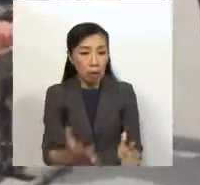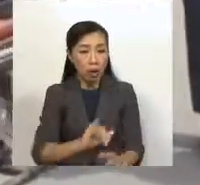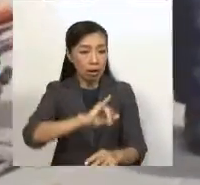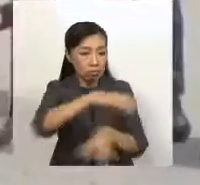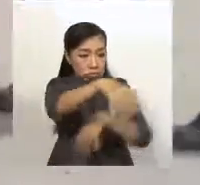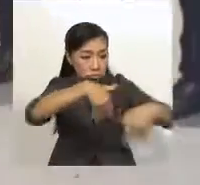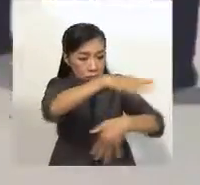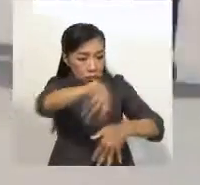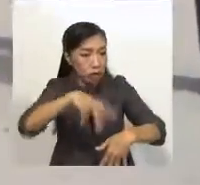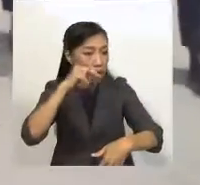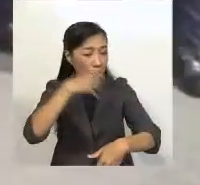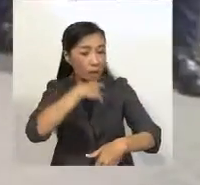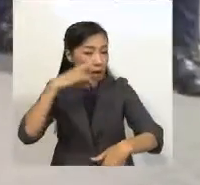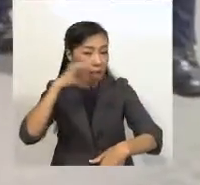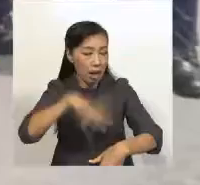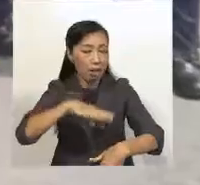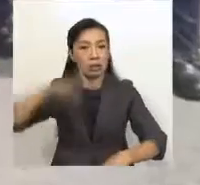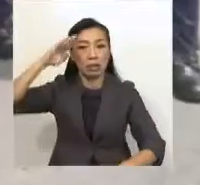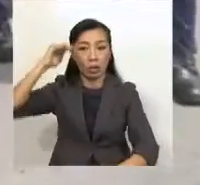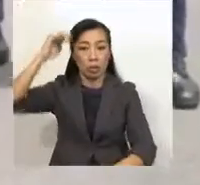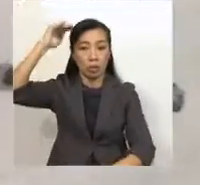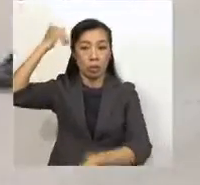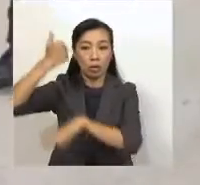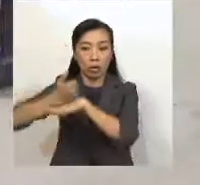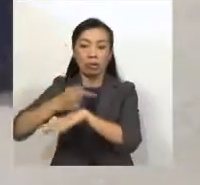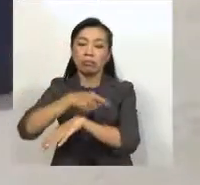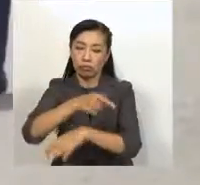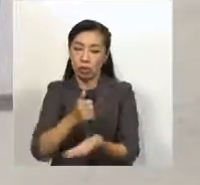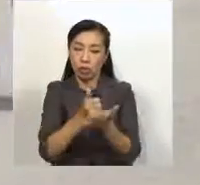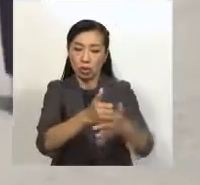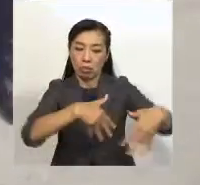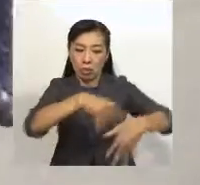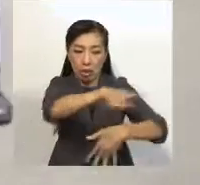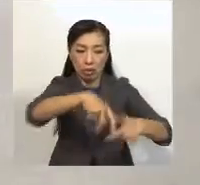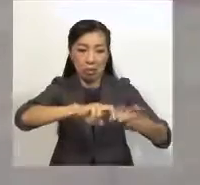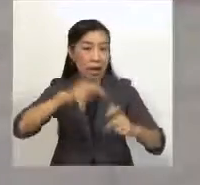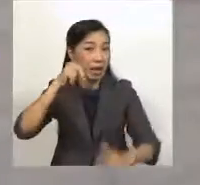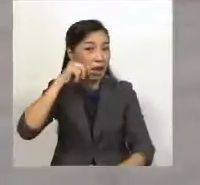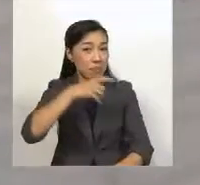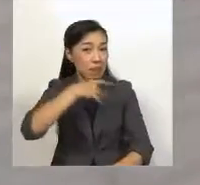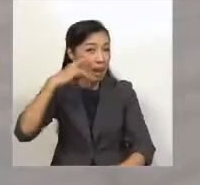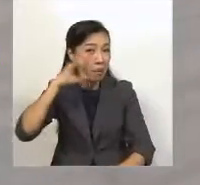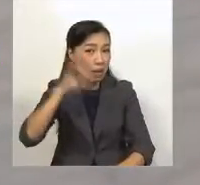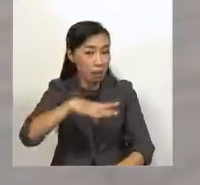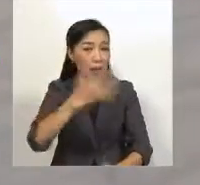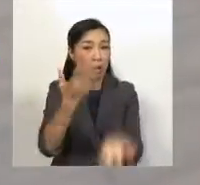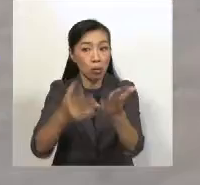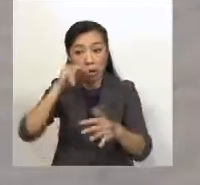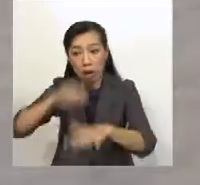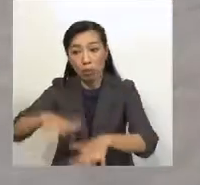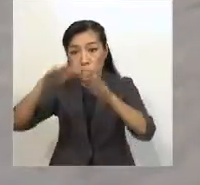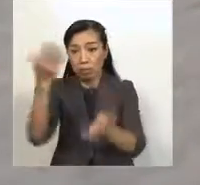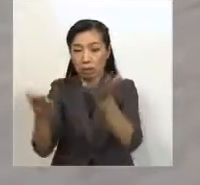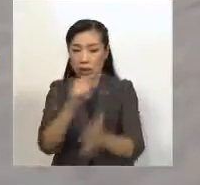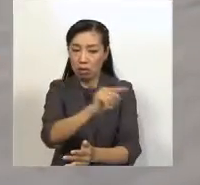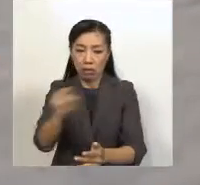ลเอกพรพิพัฒน์เบญยศรีผู้บัญชาการทหารสูงสุดกล่าวถึงการช่วยเหลือประชาชนที่ประสบปัญหาภัยแล้งและอุทกภัยด้วยนะคะบ